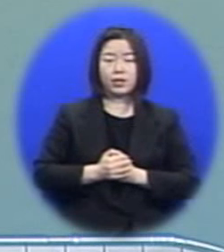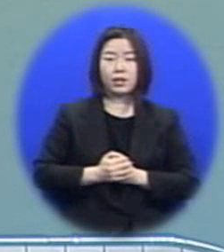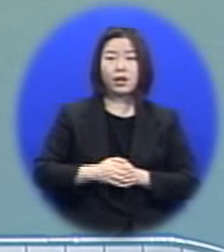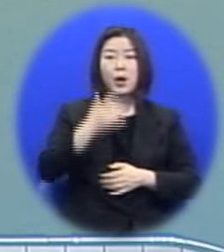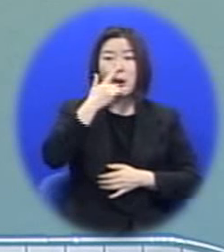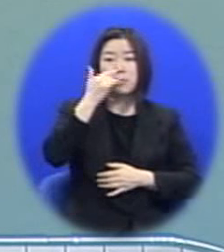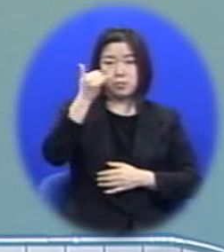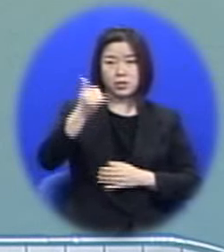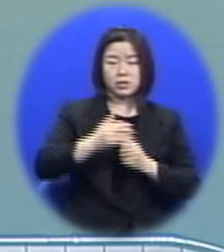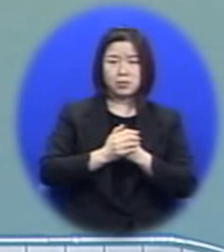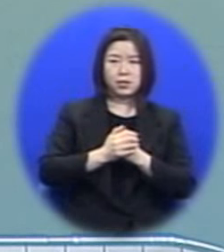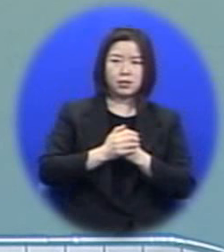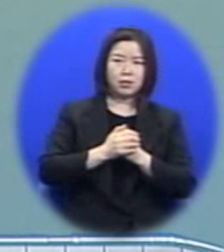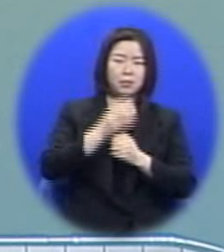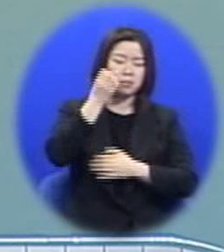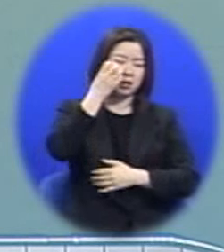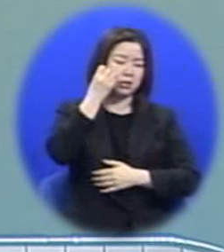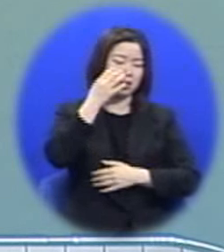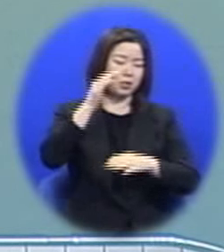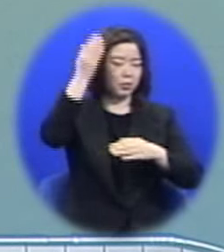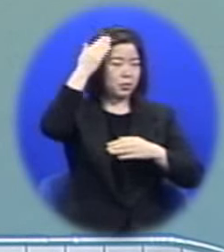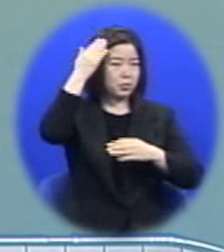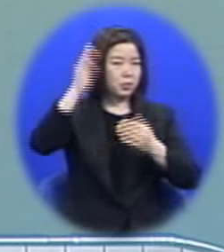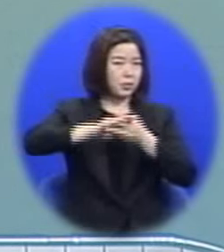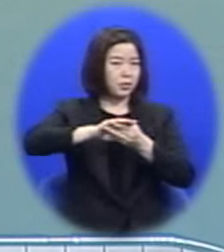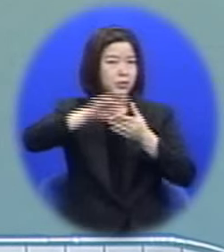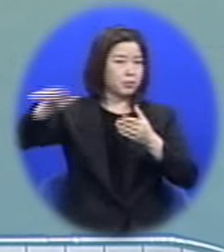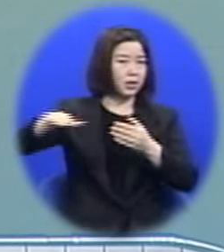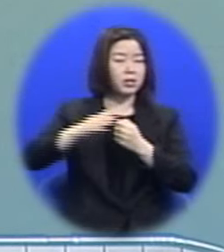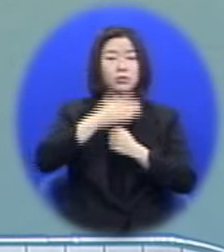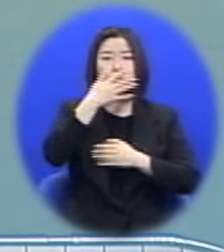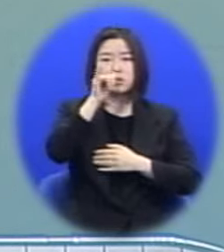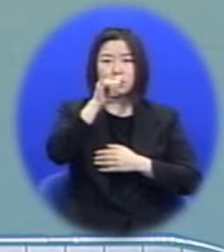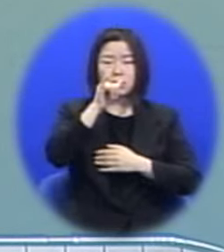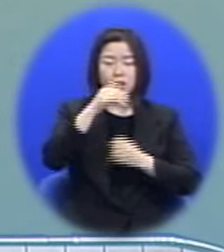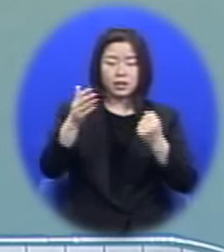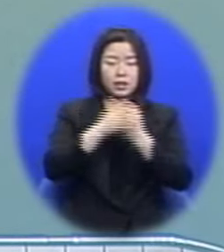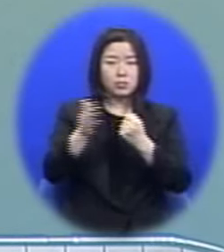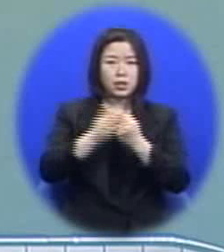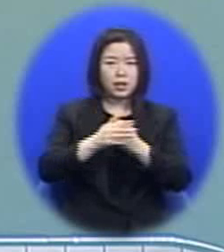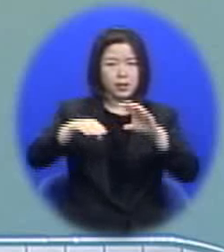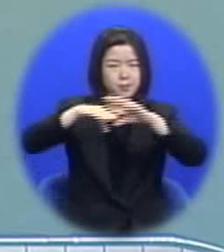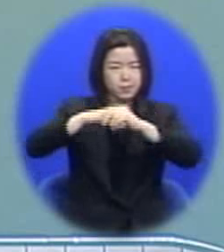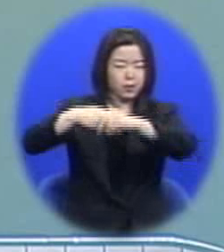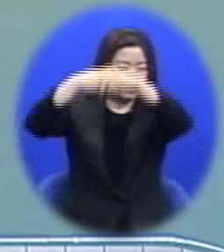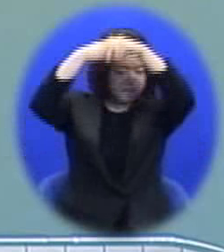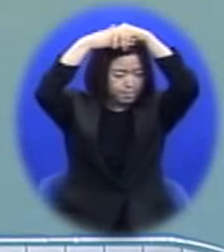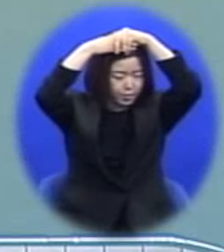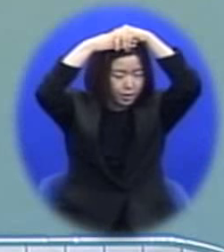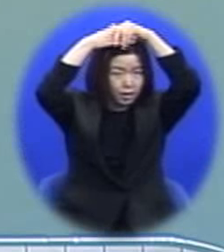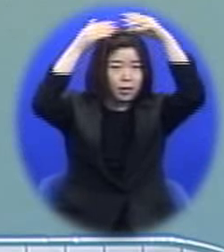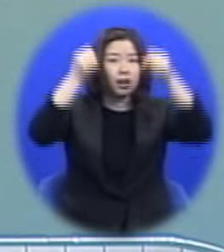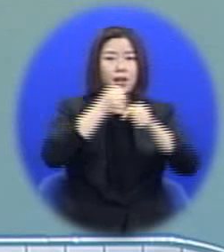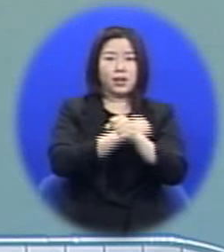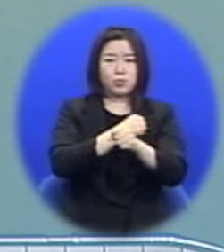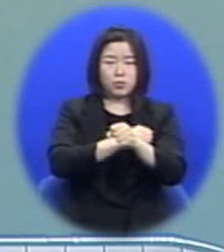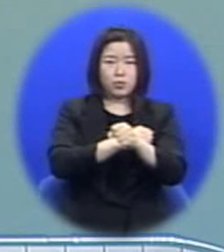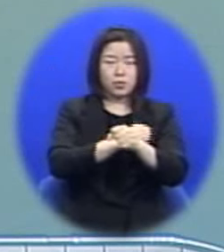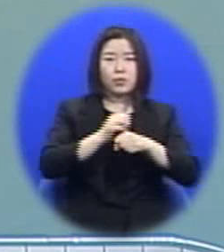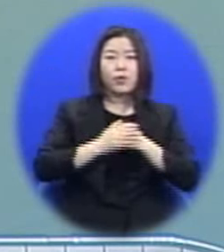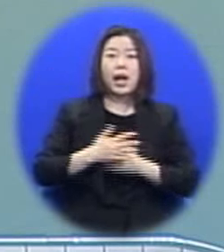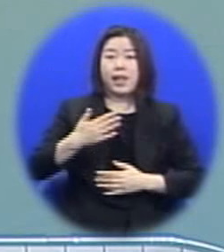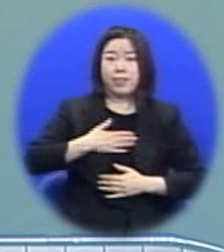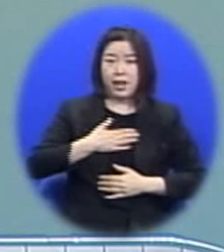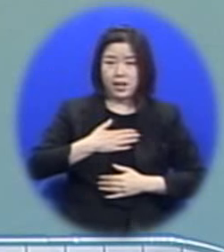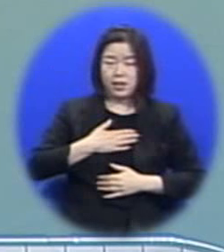아버님, 어머님이 어색해서 손을 뗄 수도 있으니까 꼭 붙잡고 머리에다가 정말 얹어놓고